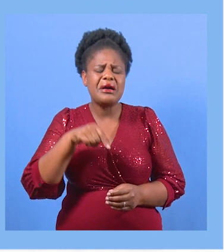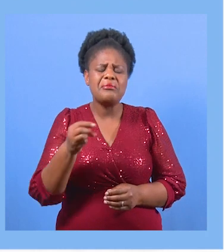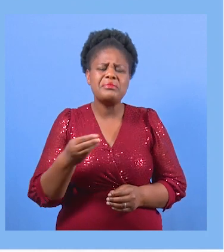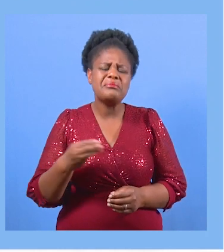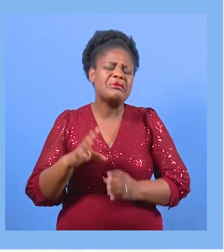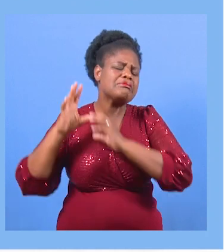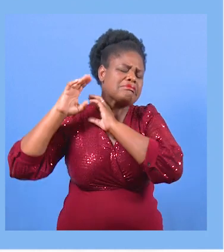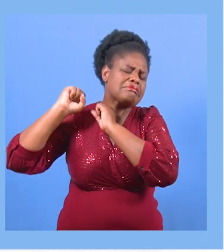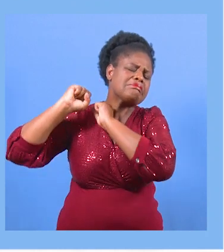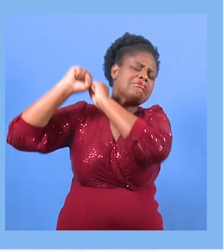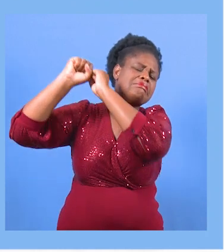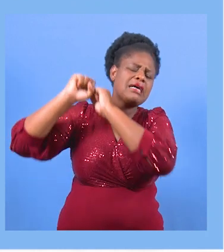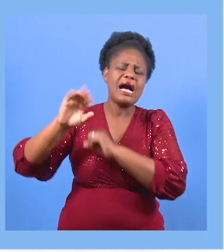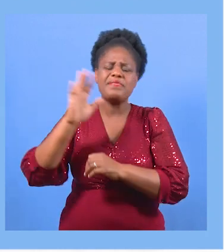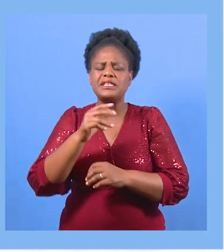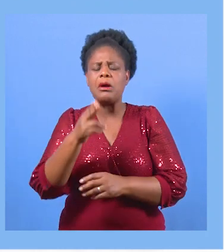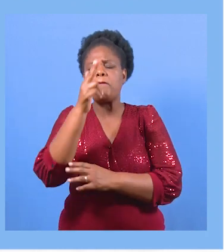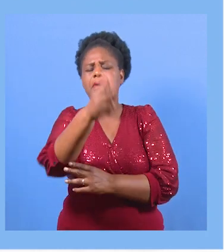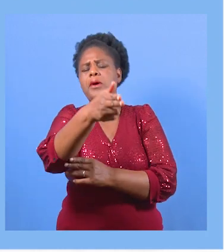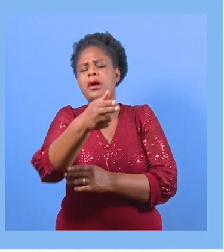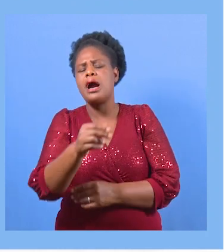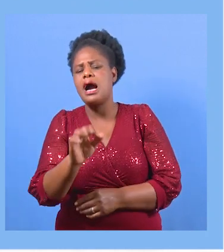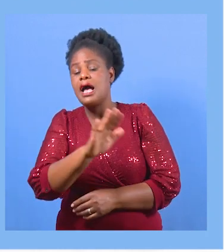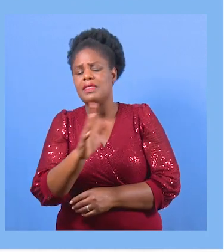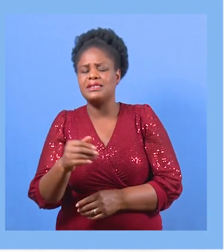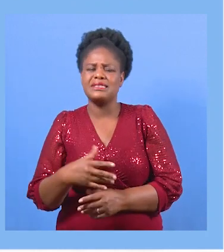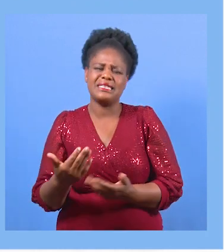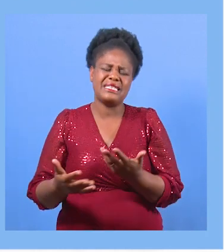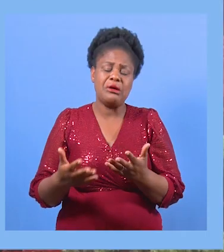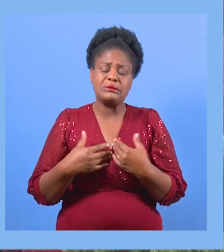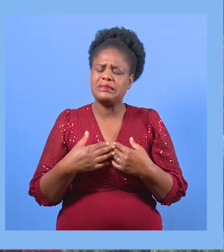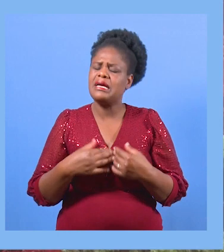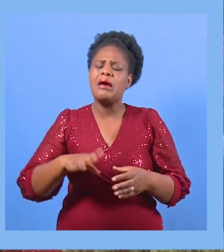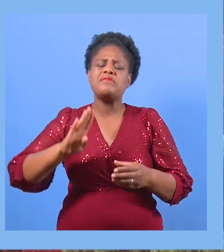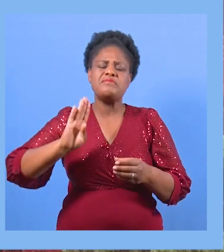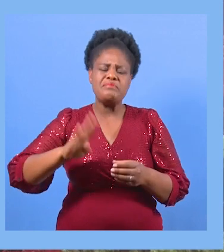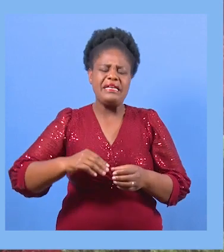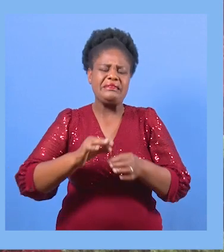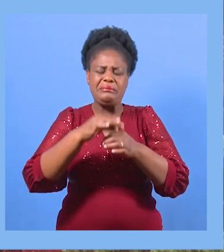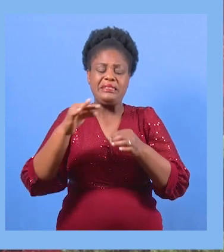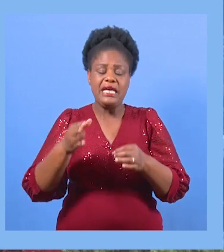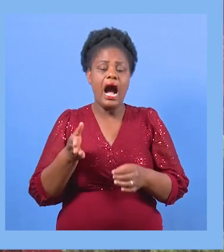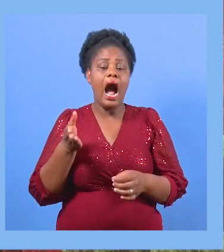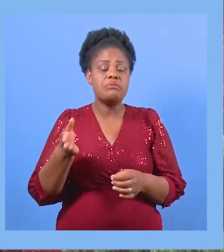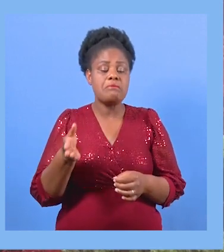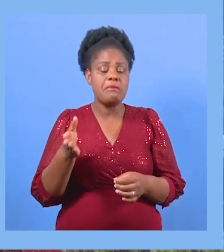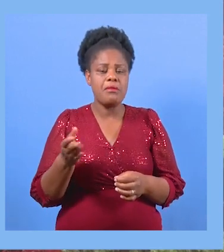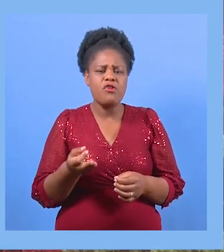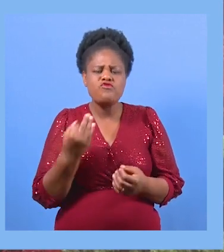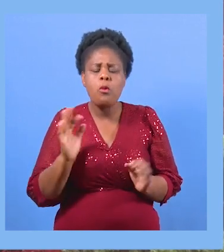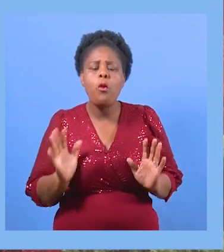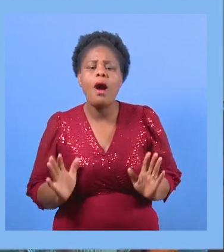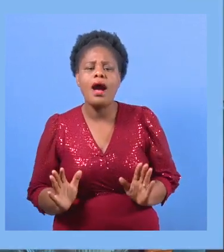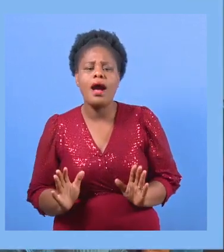kuzviuraya, vanhu vari kuurayana, kwakuita kunge kwasumuka mweya wakaipa. Zvabva kupi?